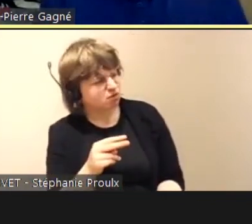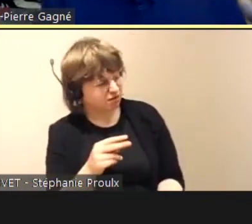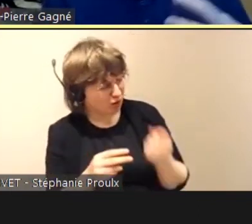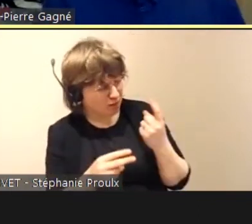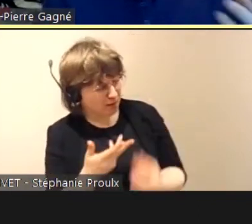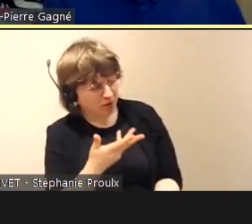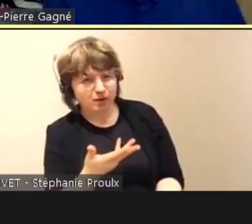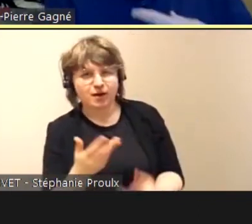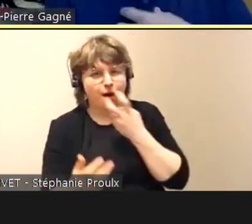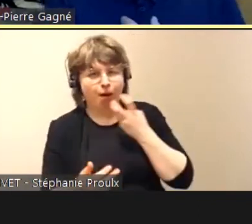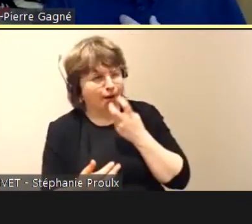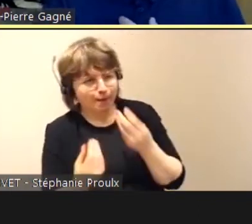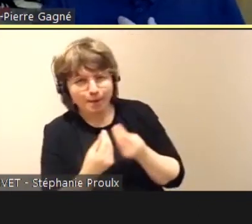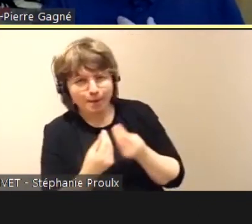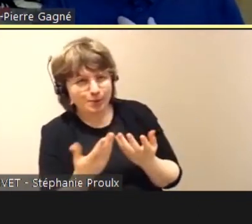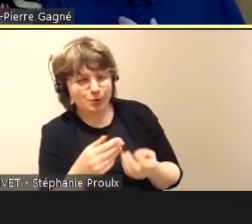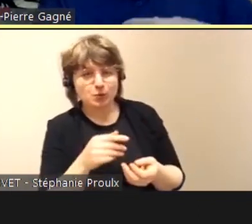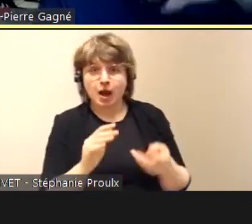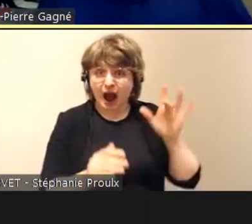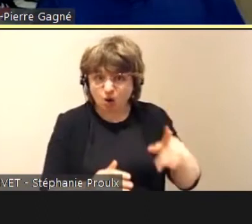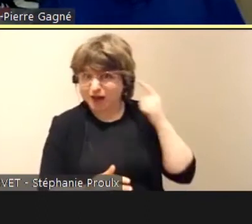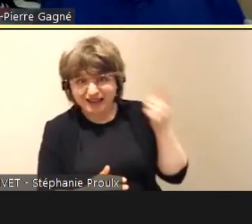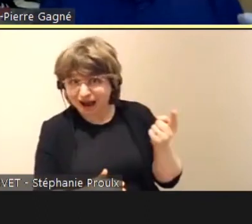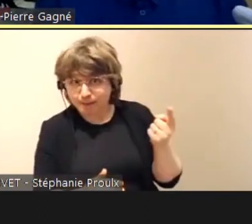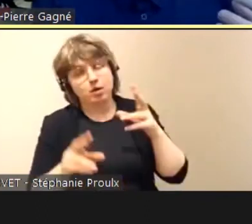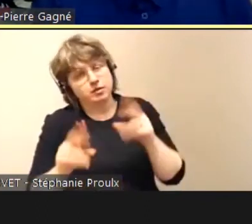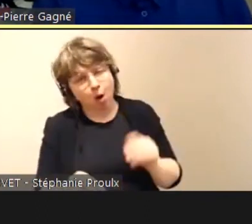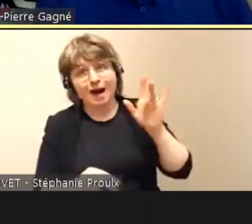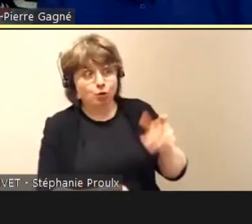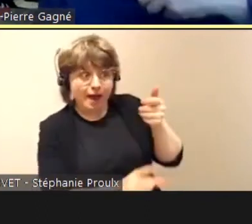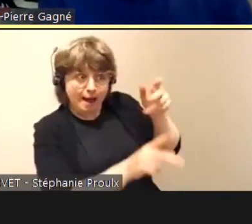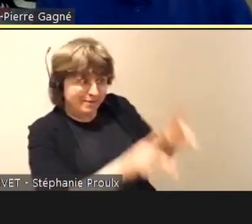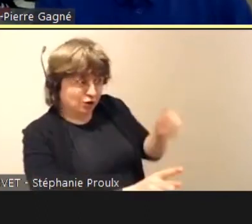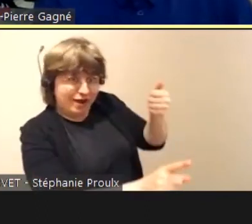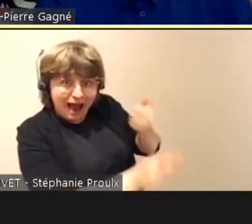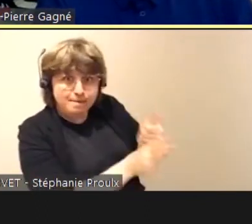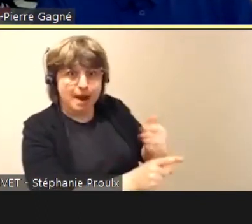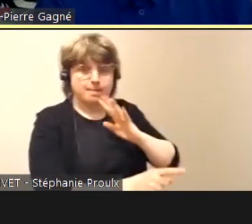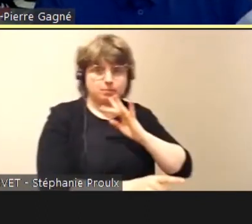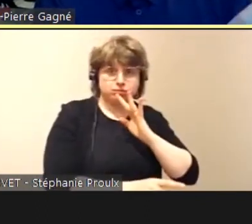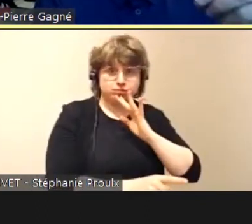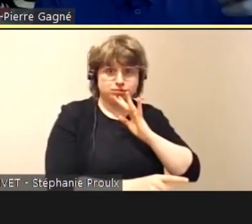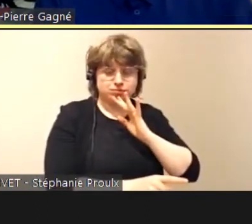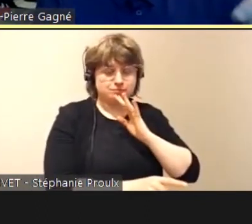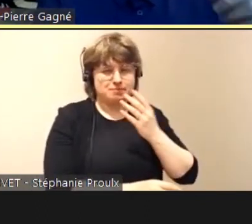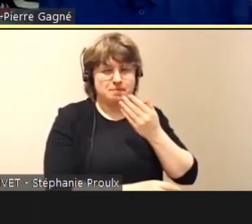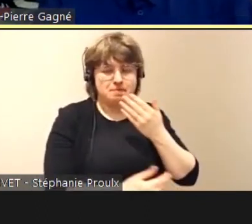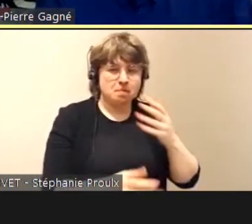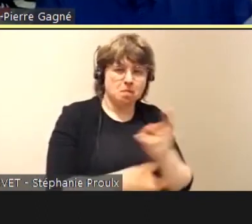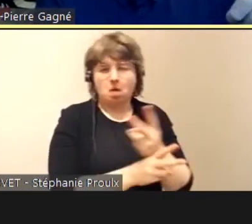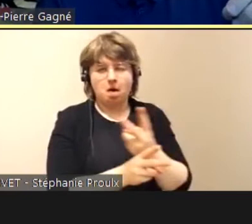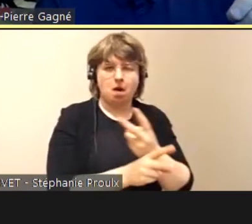bien. Alors, des fois, on ne comprend pas, ce n'est pas parce qu'on n'entend pas bien, mais c'est parce que la personne ne parle pas bien. Ou ça peut être quelqu'un, par exemple, qui parle avec un